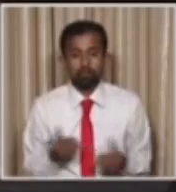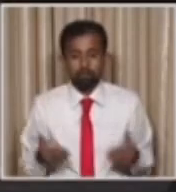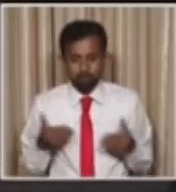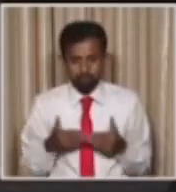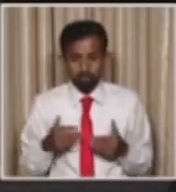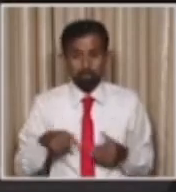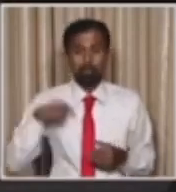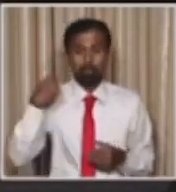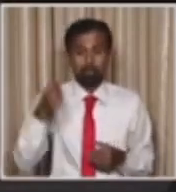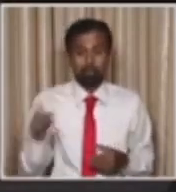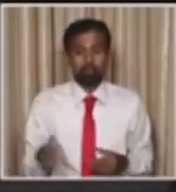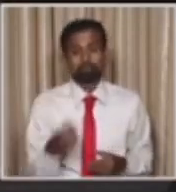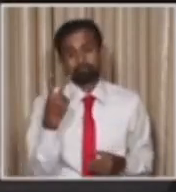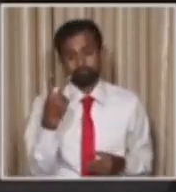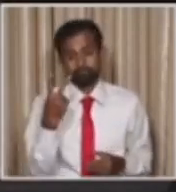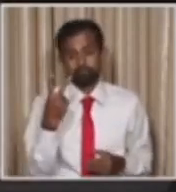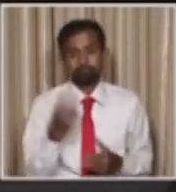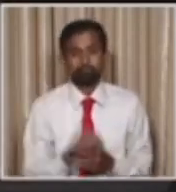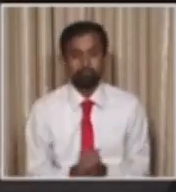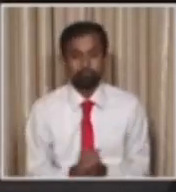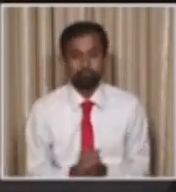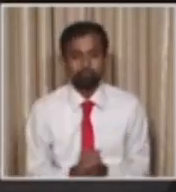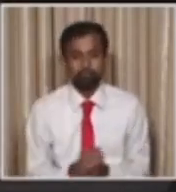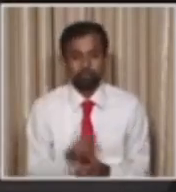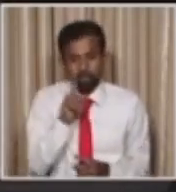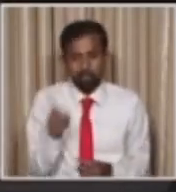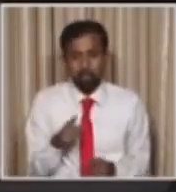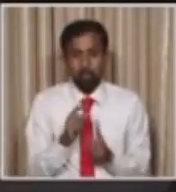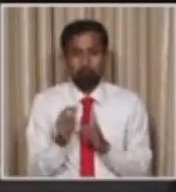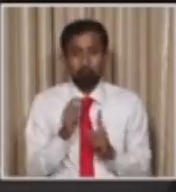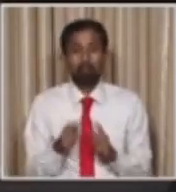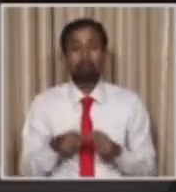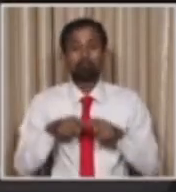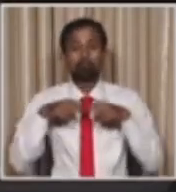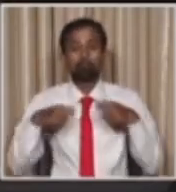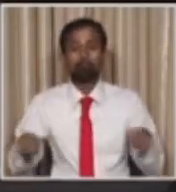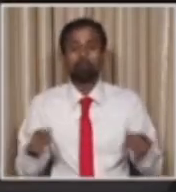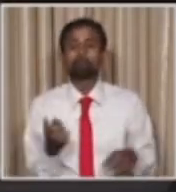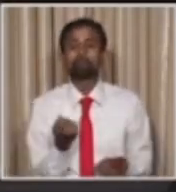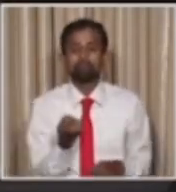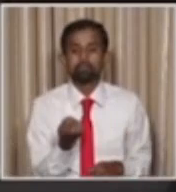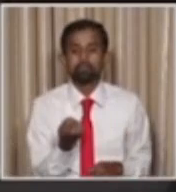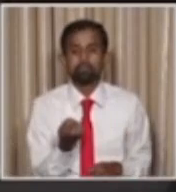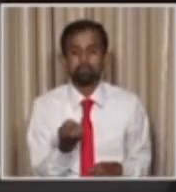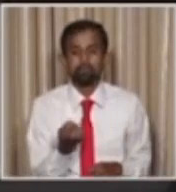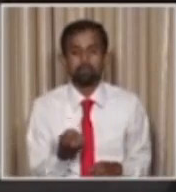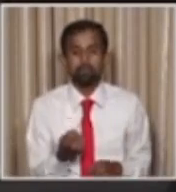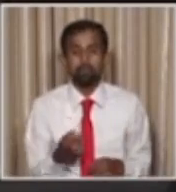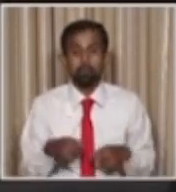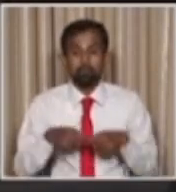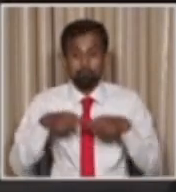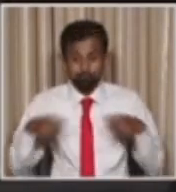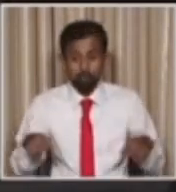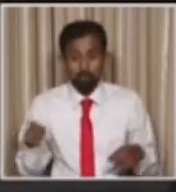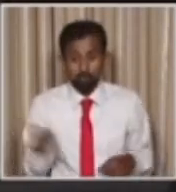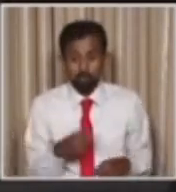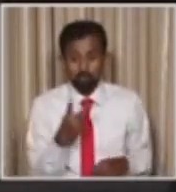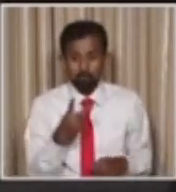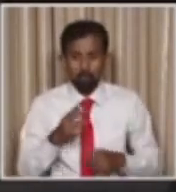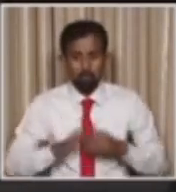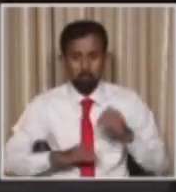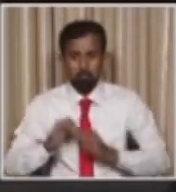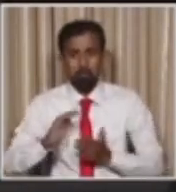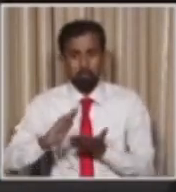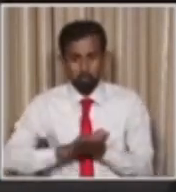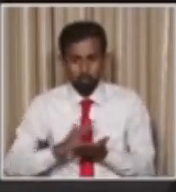අදයි හෙටයි දවස් දෙකක් ගත කරනවා. දවසකට පාර්ලිමේන්තු වියදම කීයද? මේ වියදම මේ දවස් කාණේ ප්‍රයෝජනයක් වෙන